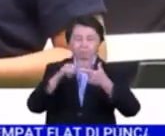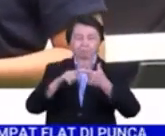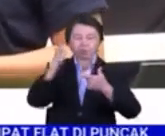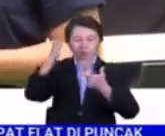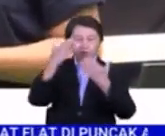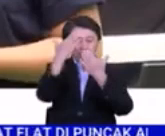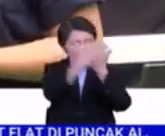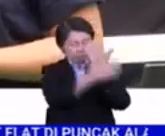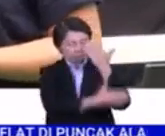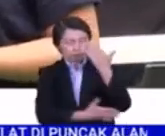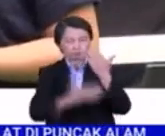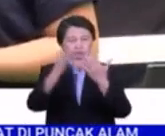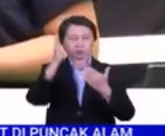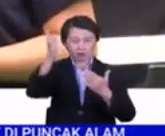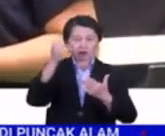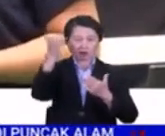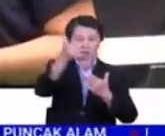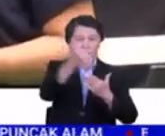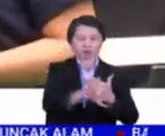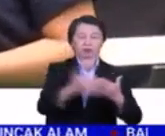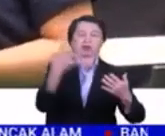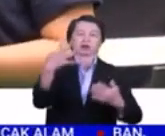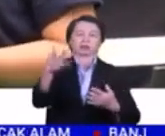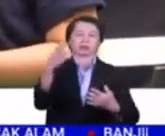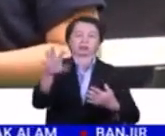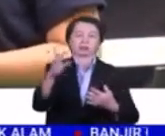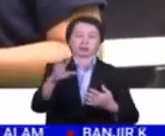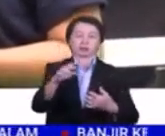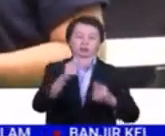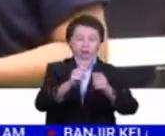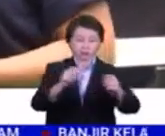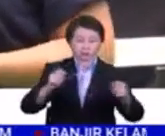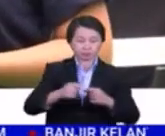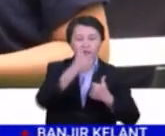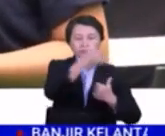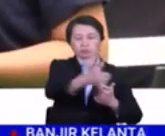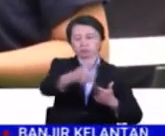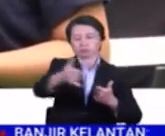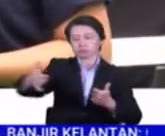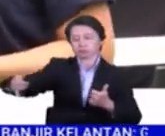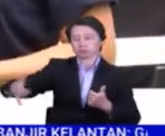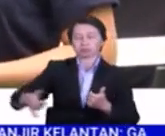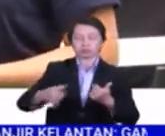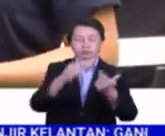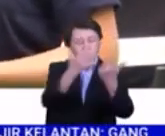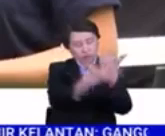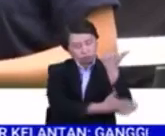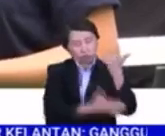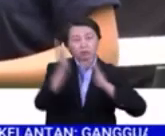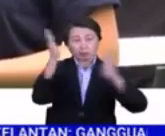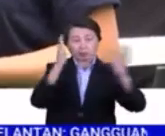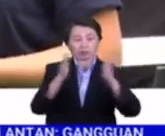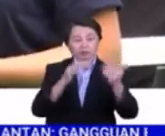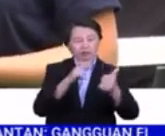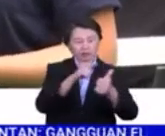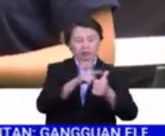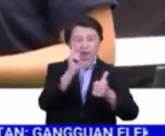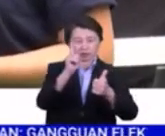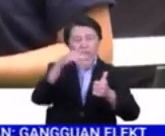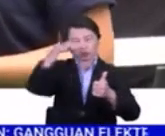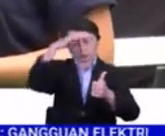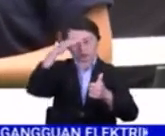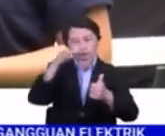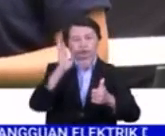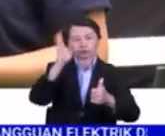seluruh negara. Kami akan adakan 14 edisi di 14 lokasi dan dijangka akan kembara Riuh ni